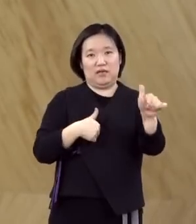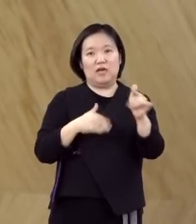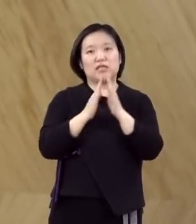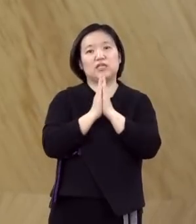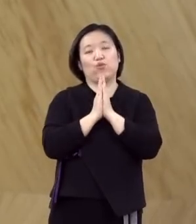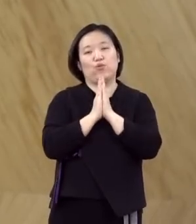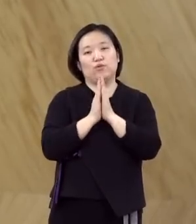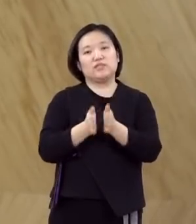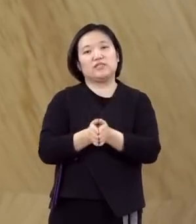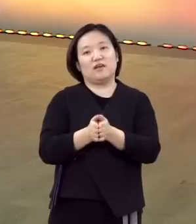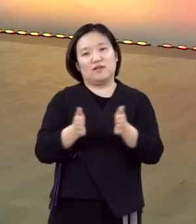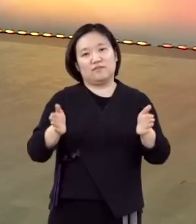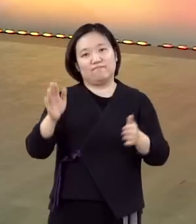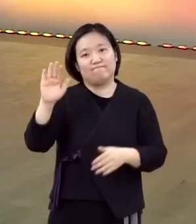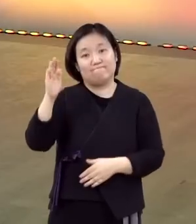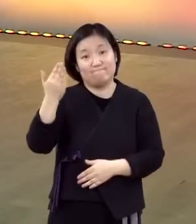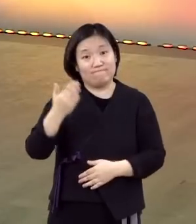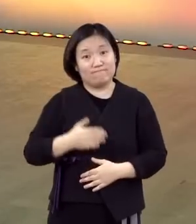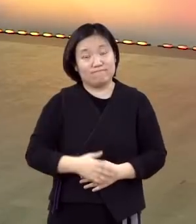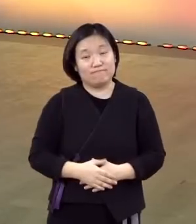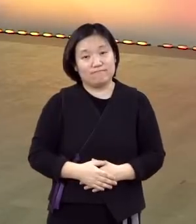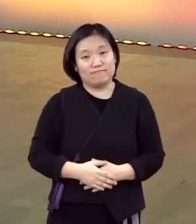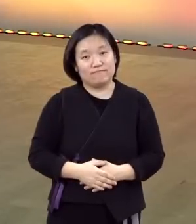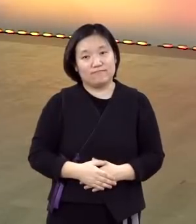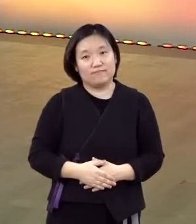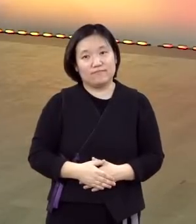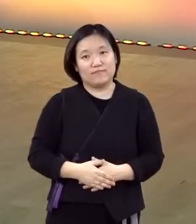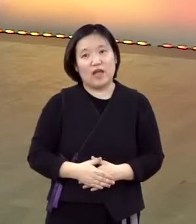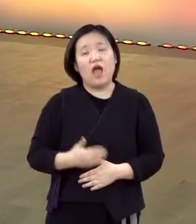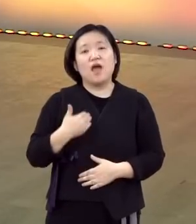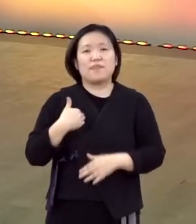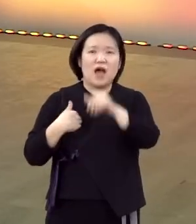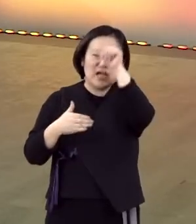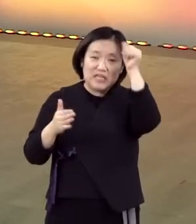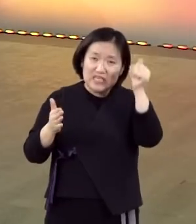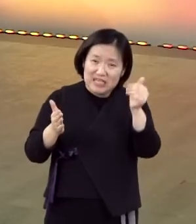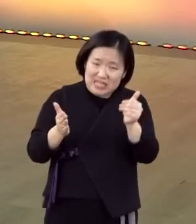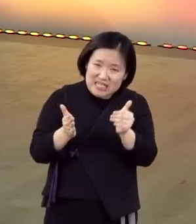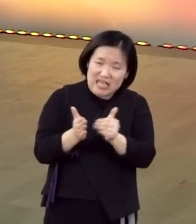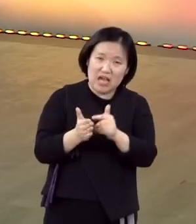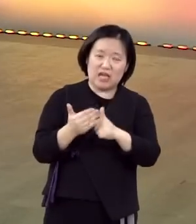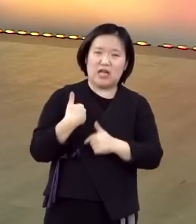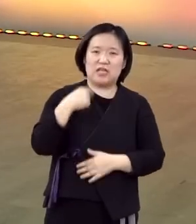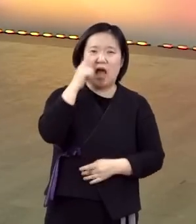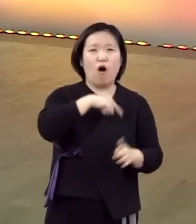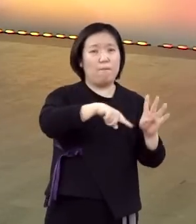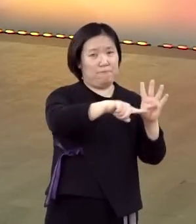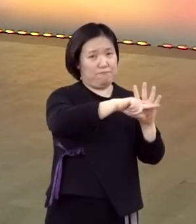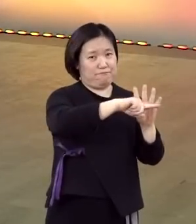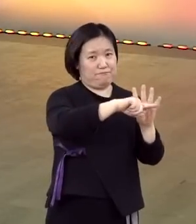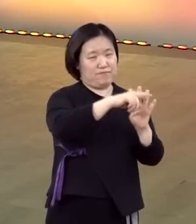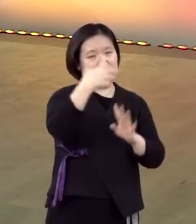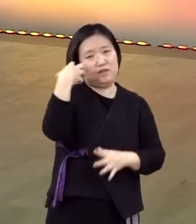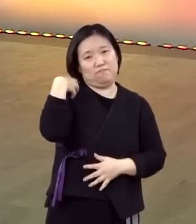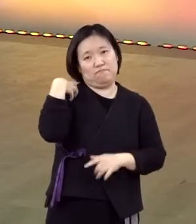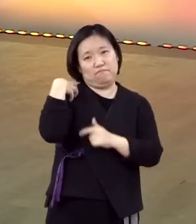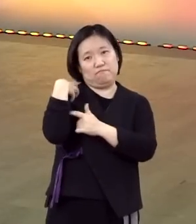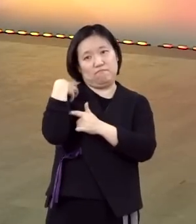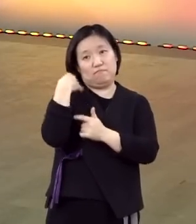으로기도해야할때입니다. 사람들은우리의삶이궁극적으로 우리가쌓아온업보의결과라고말합니다